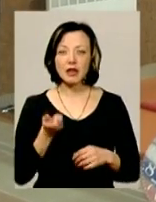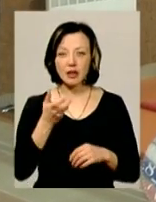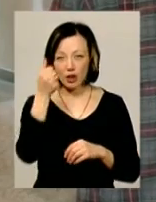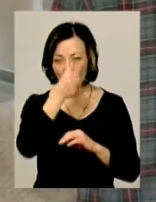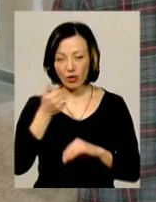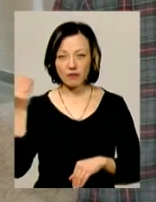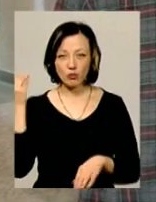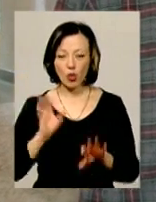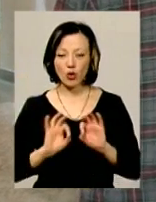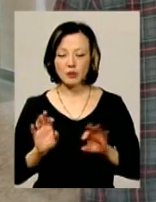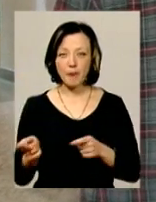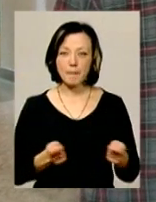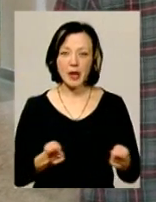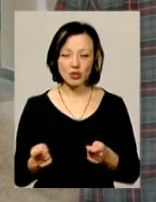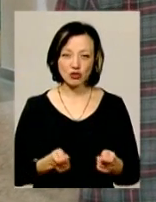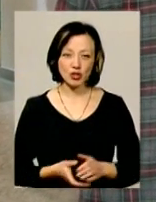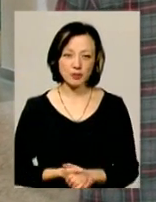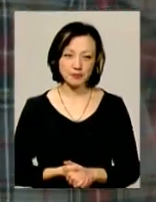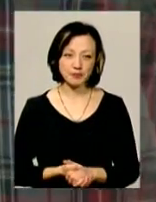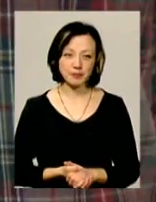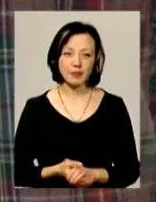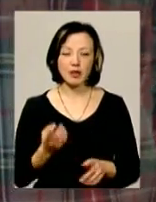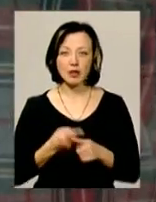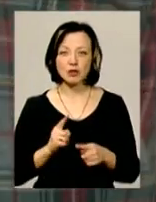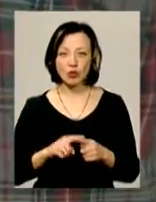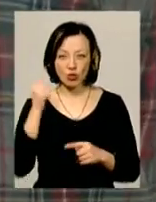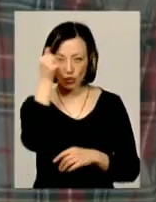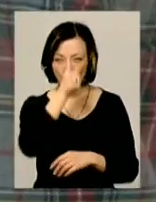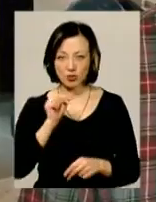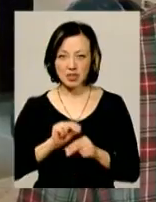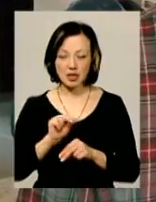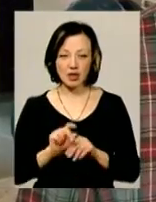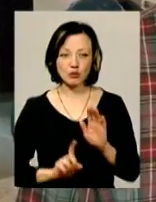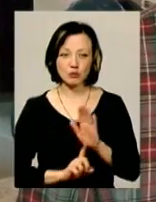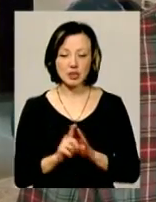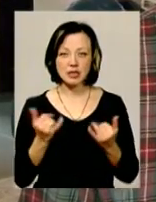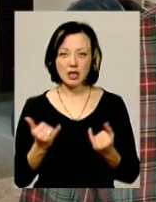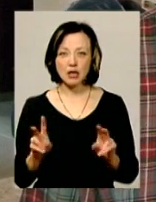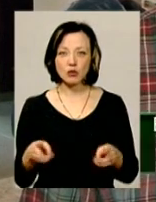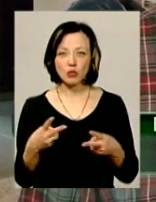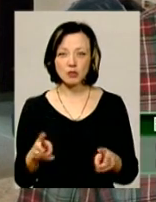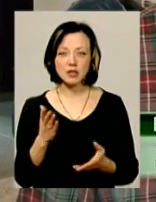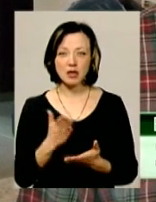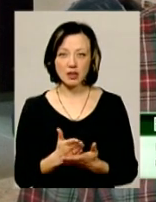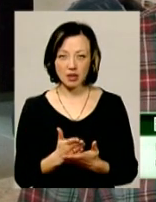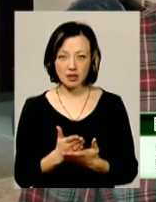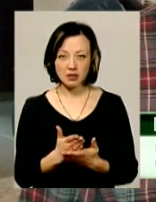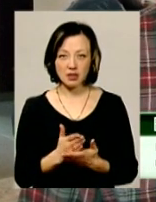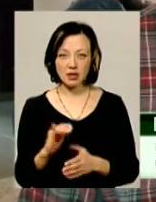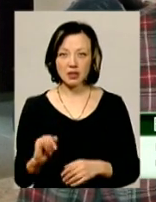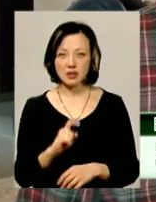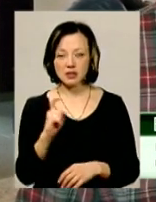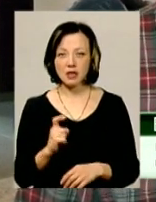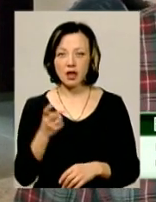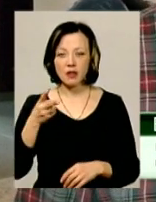тому, розповідає менеджер з інформації В'ячеслав Нагнибіда. Цього року заняття розпочали. Зараз цей клуб складається із